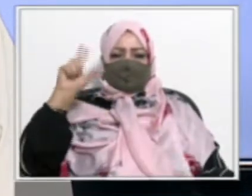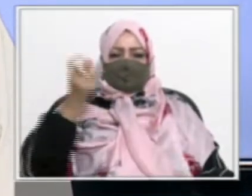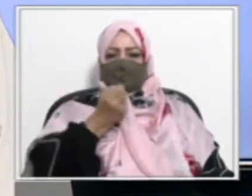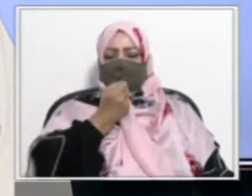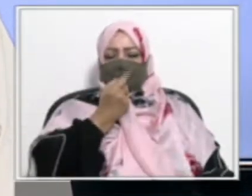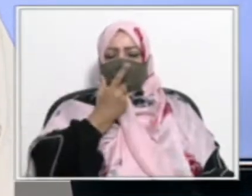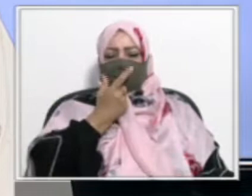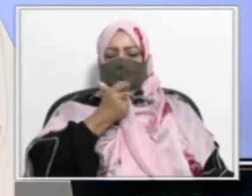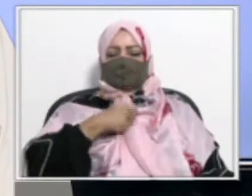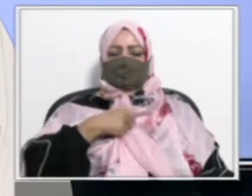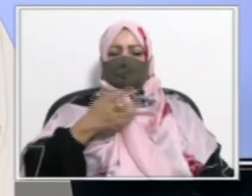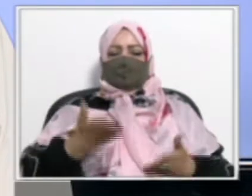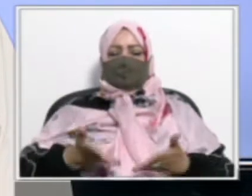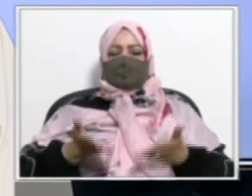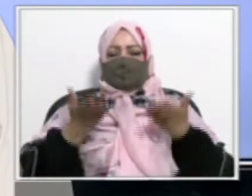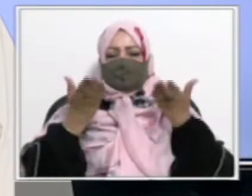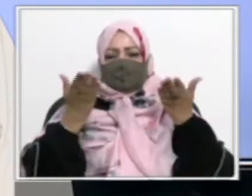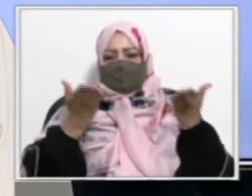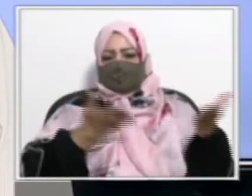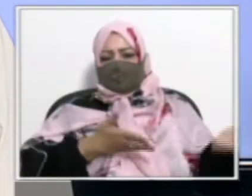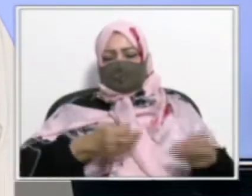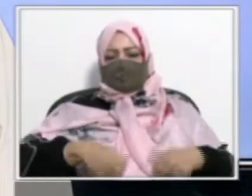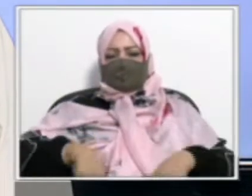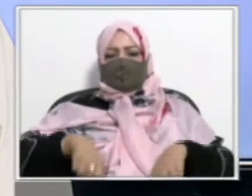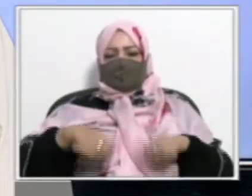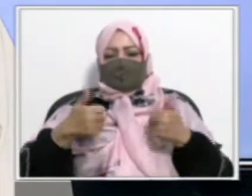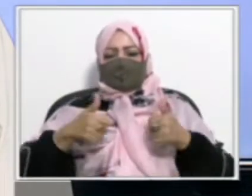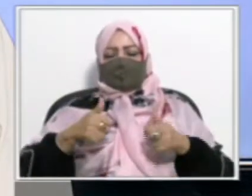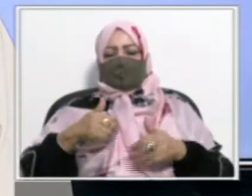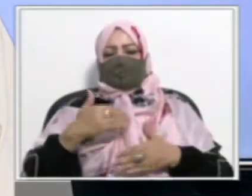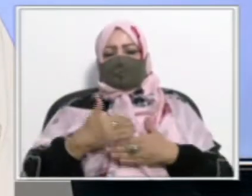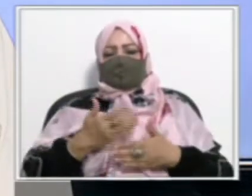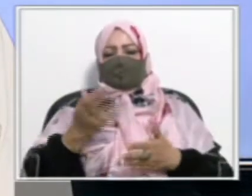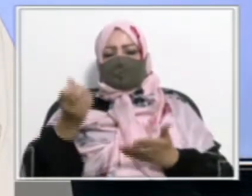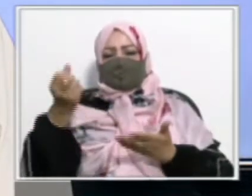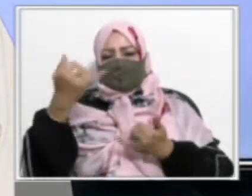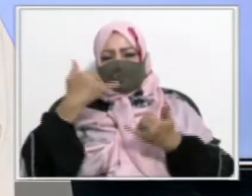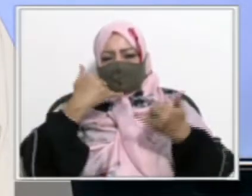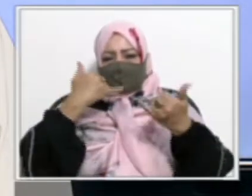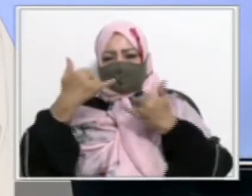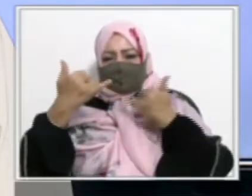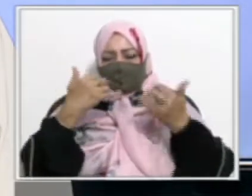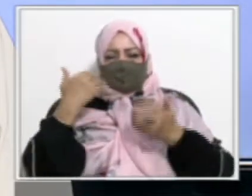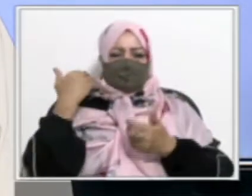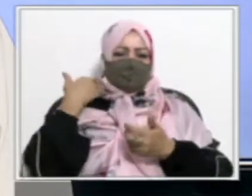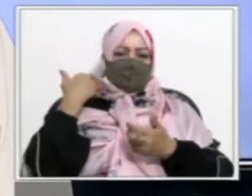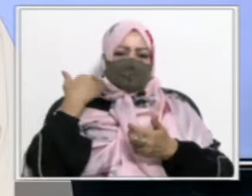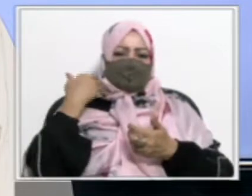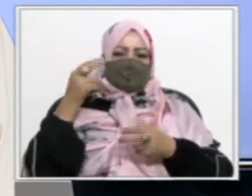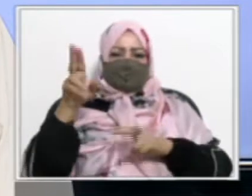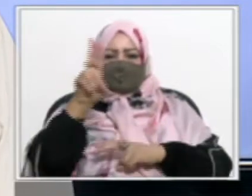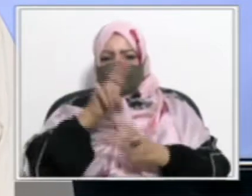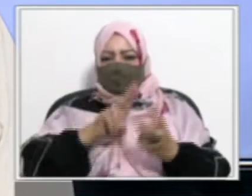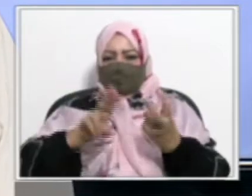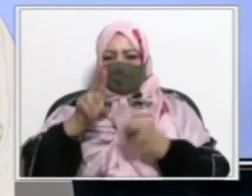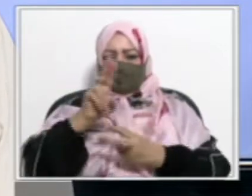تساؤلات ومشاركات، نسأل الله عز وجل لنا التوفيق في التعليق عليها.